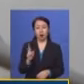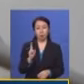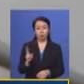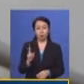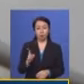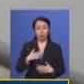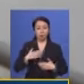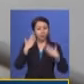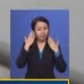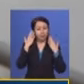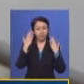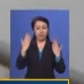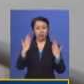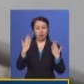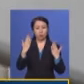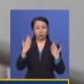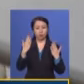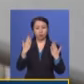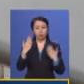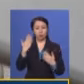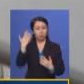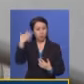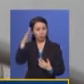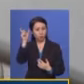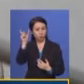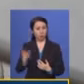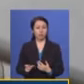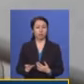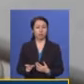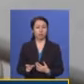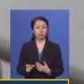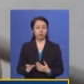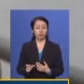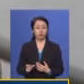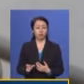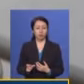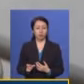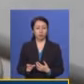Я не знаю, ради незнакомых с ним. Где